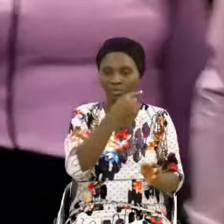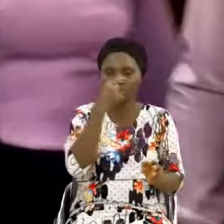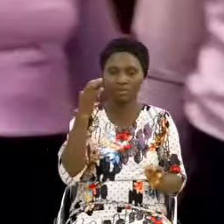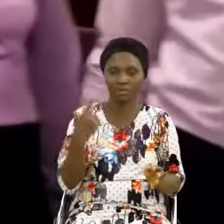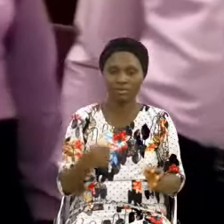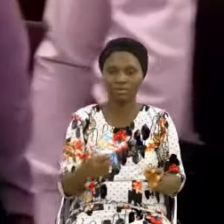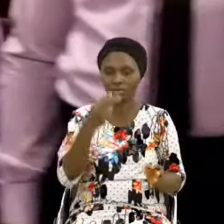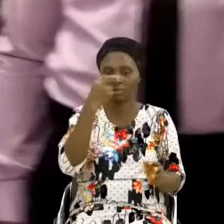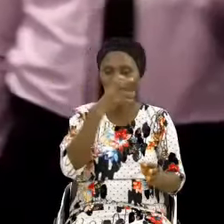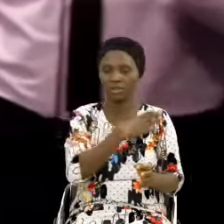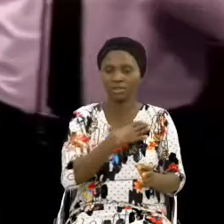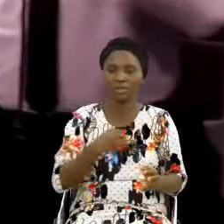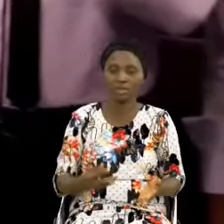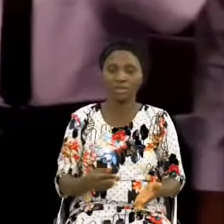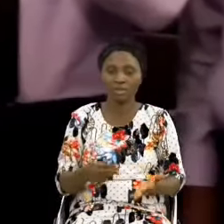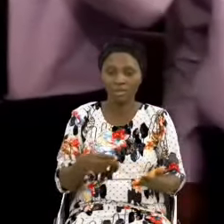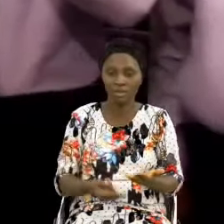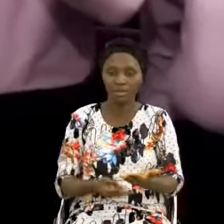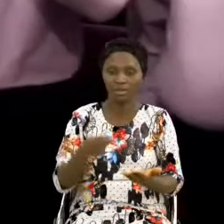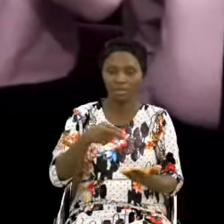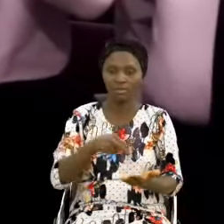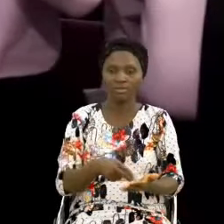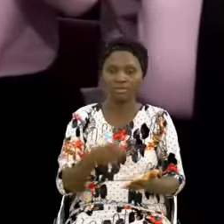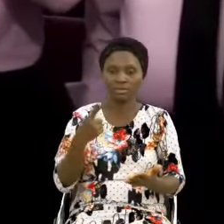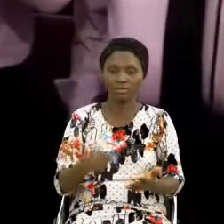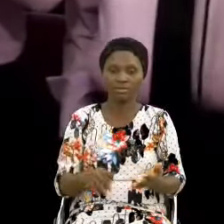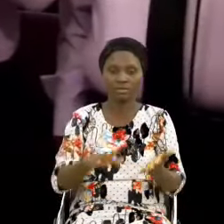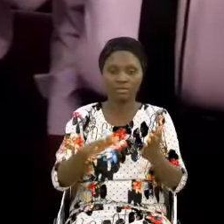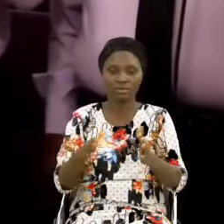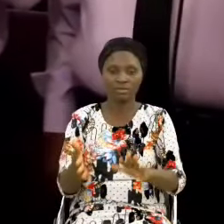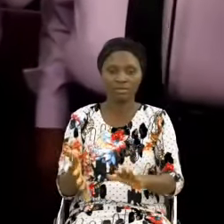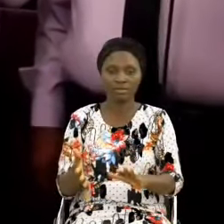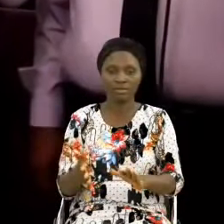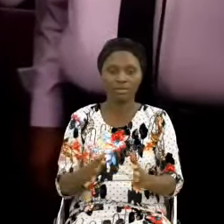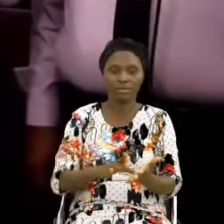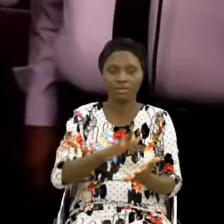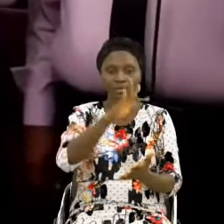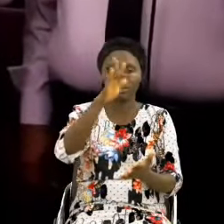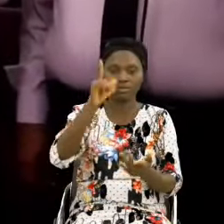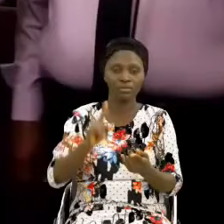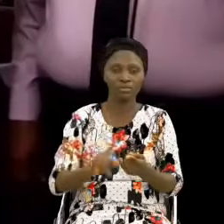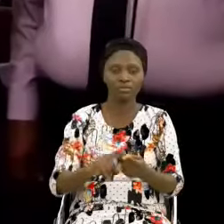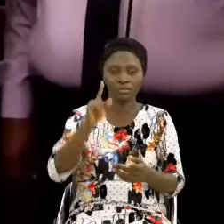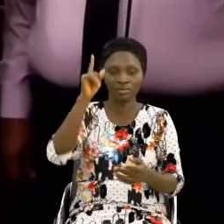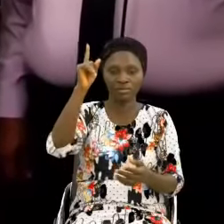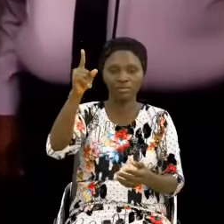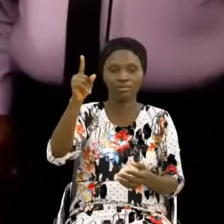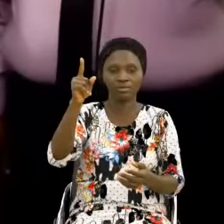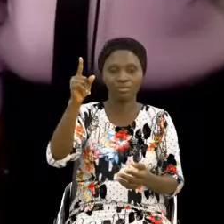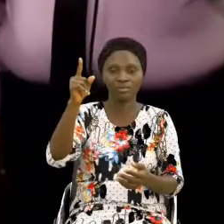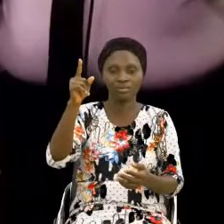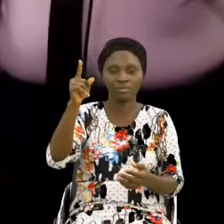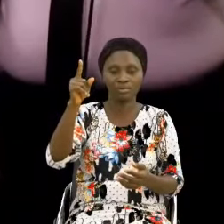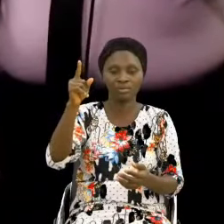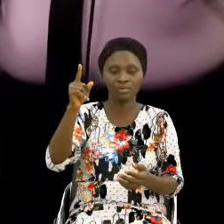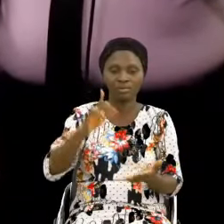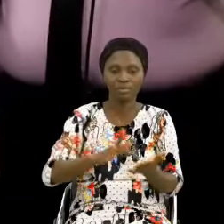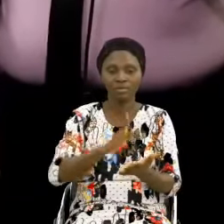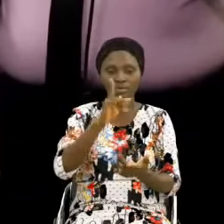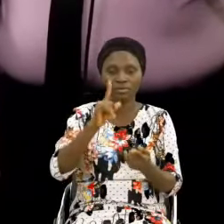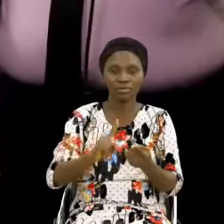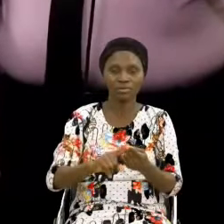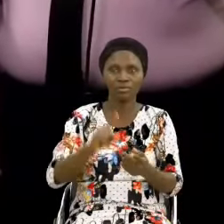عجيب مجدا ليك مجدا لاسمك يا عجيب شكرا ليك عملك في